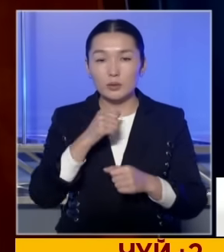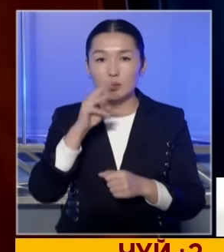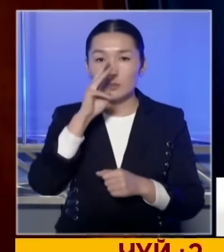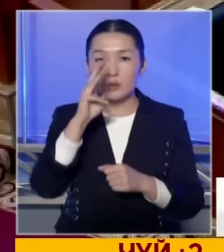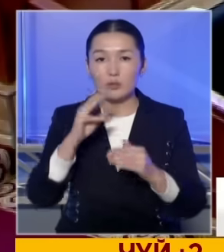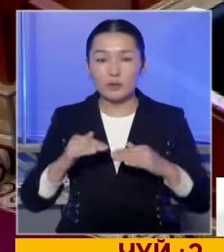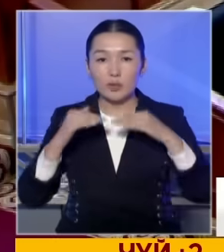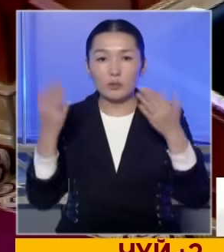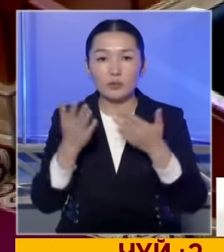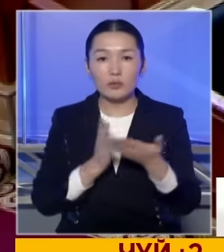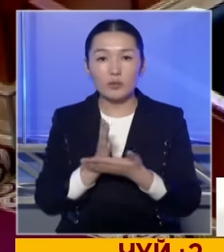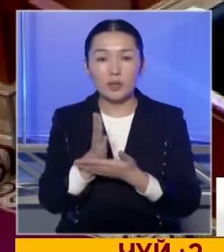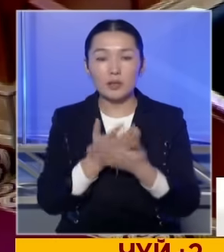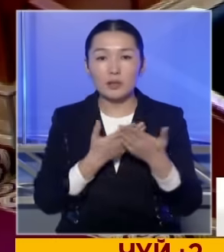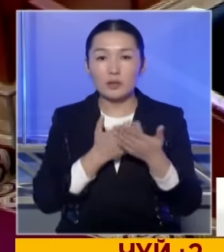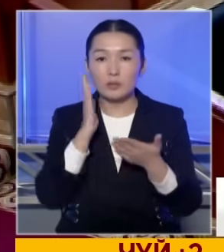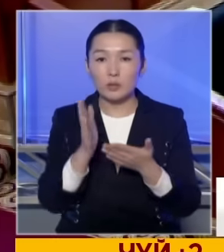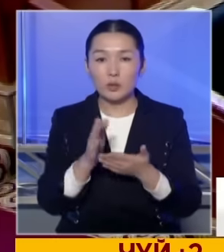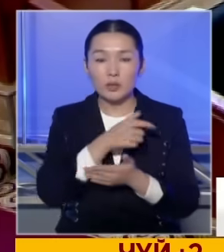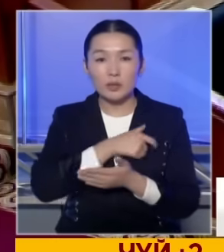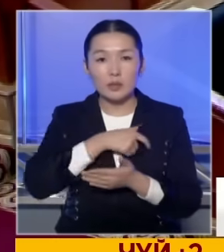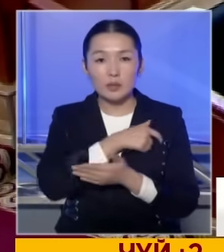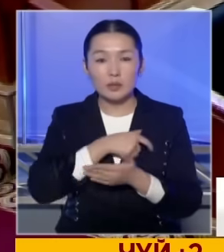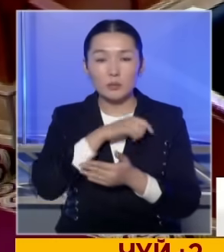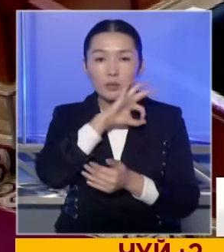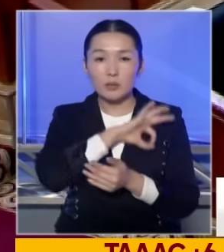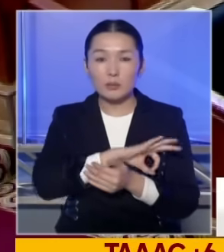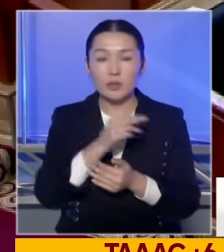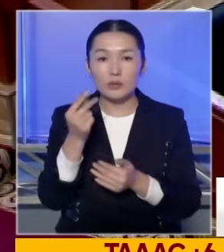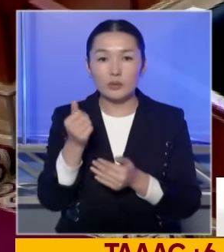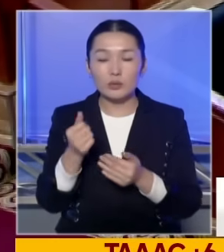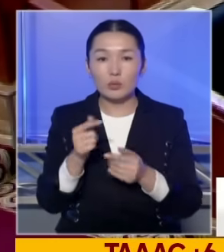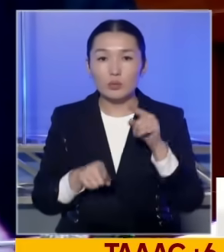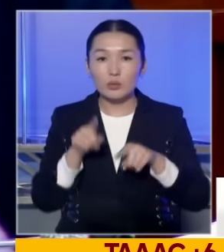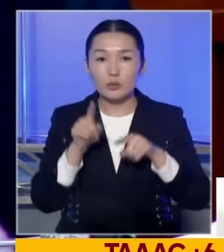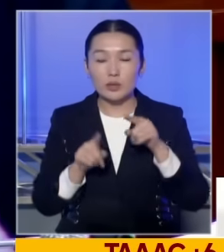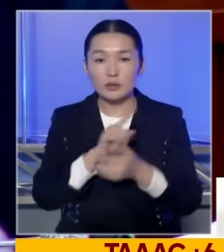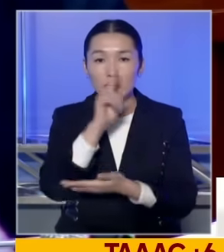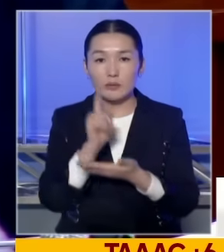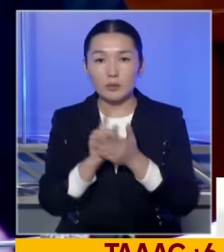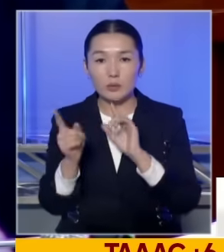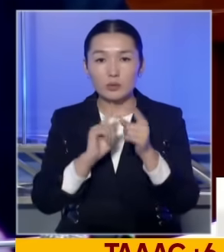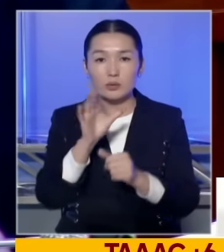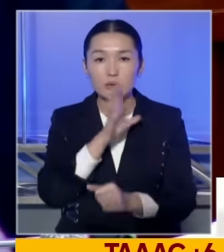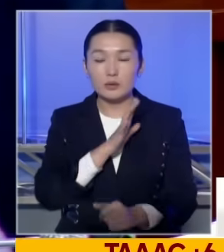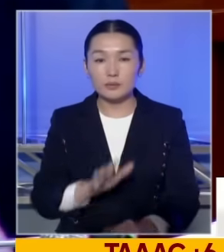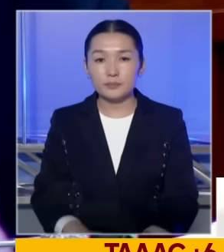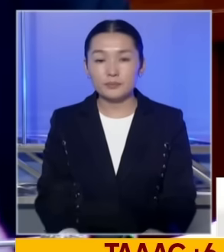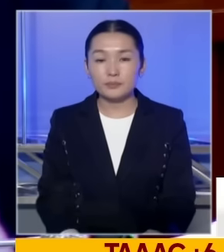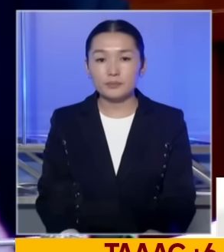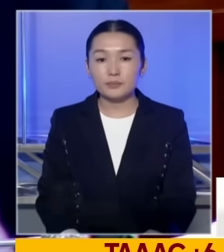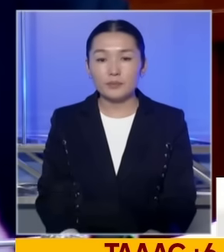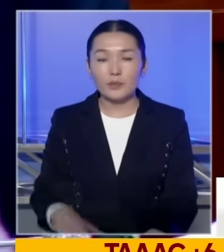көздөп жатасыз? Депутаттар өлкө кирешесин пайдаланууга байланыштуу ар кыл маселелерди көтөрүштү. Пока биз бүт тармактардын